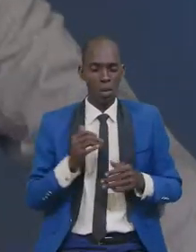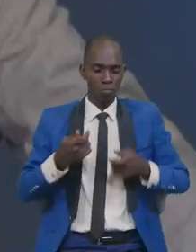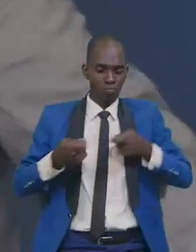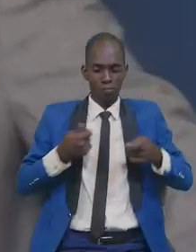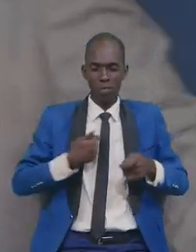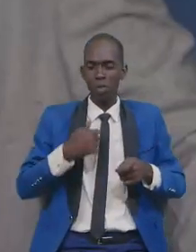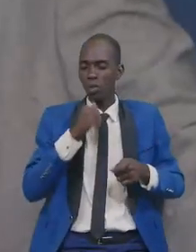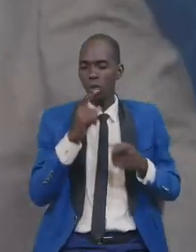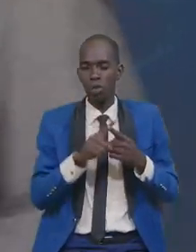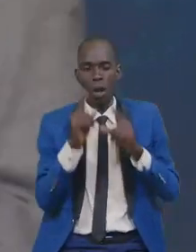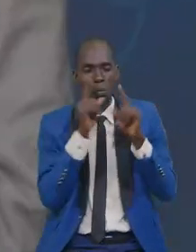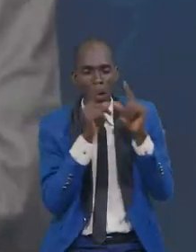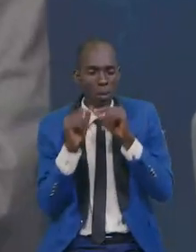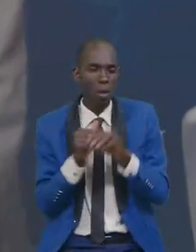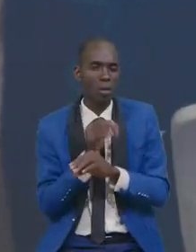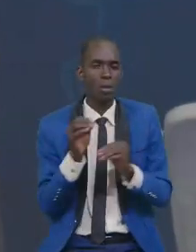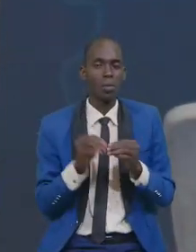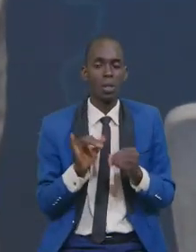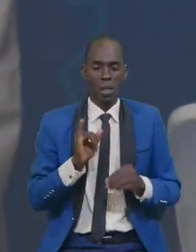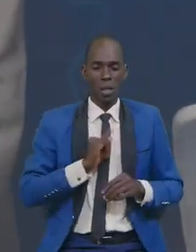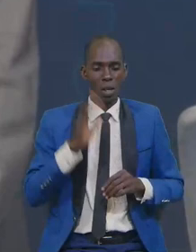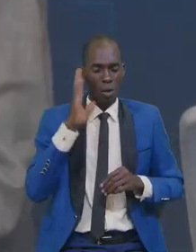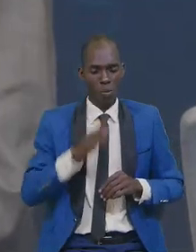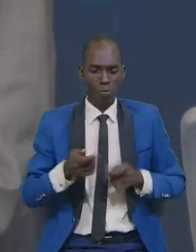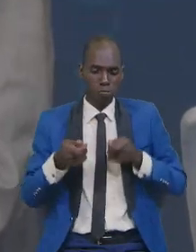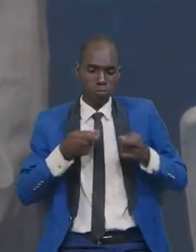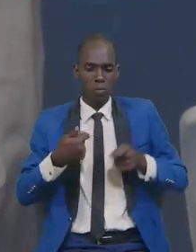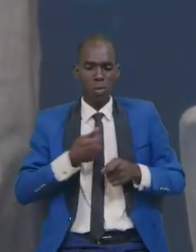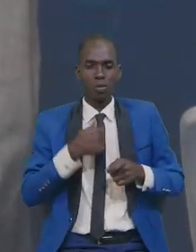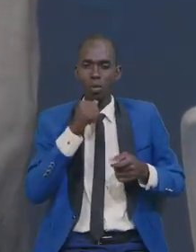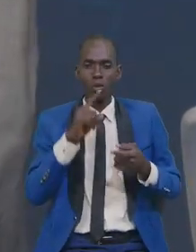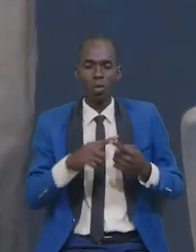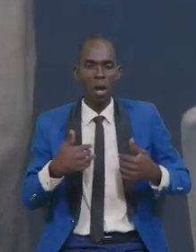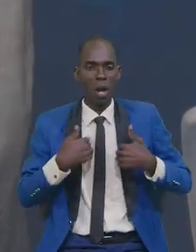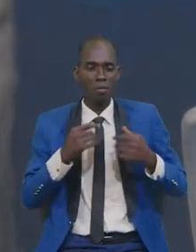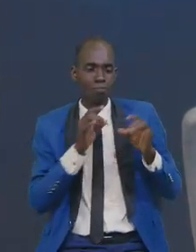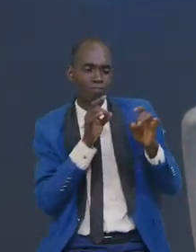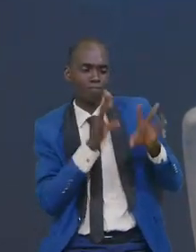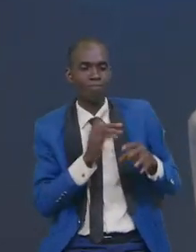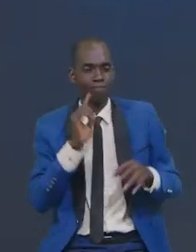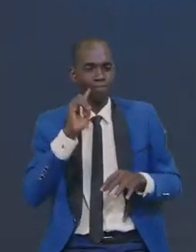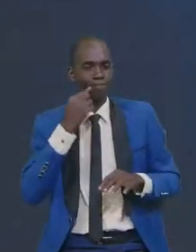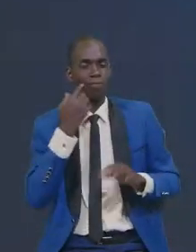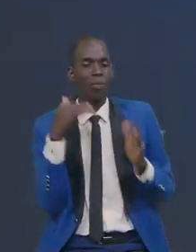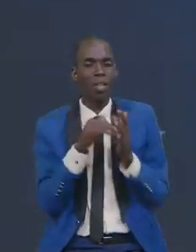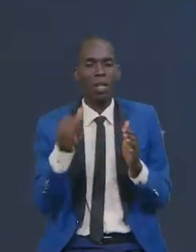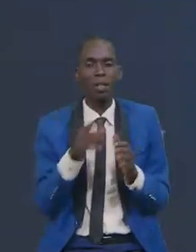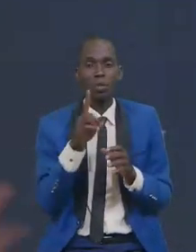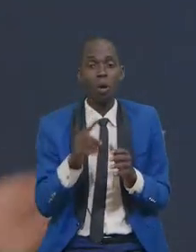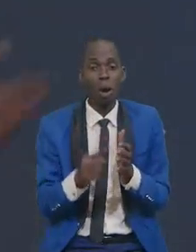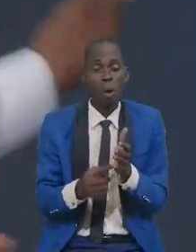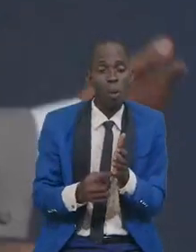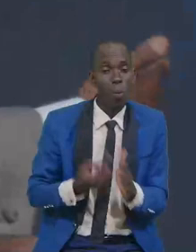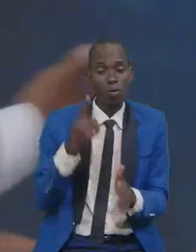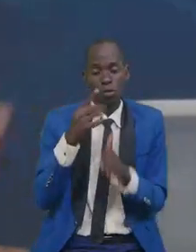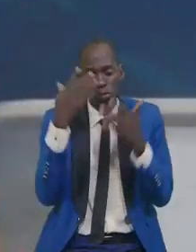plus mal parler de quelqu'un. Je n'aurai plus d'amertume. Je n'aurai plus de haine contre quelqu'un. Et dès